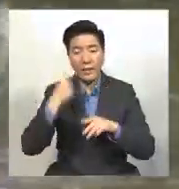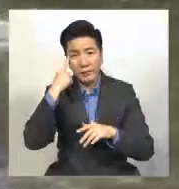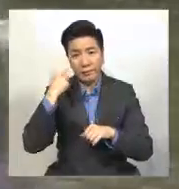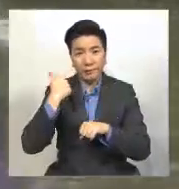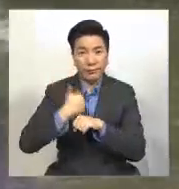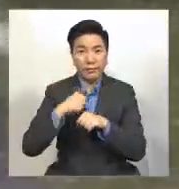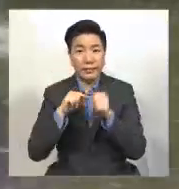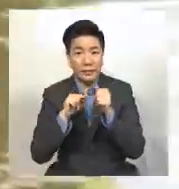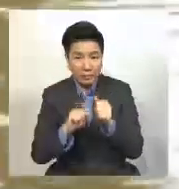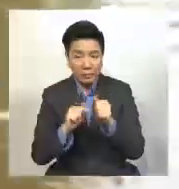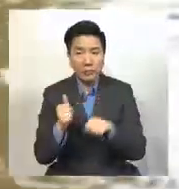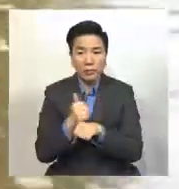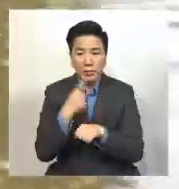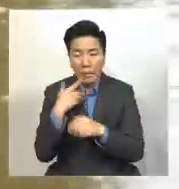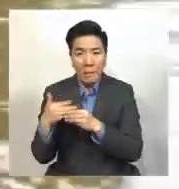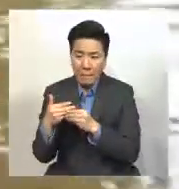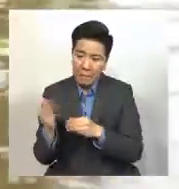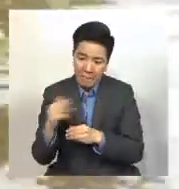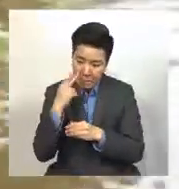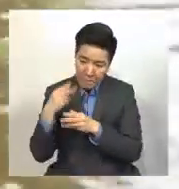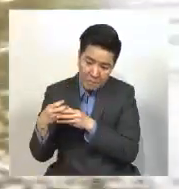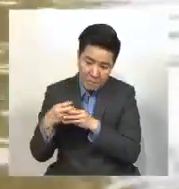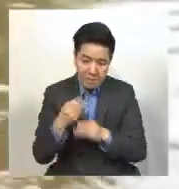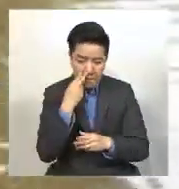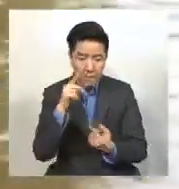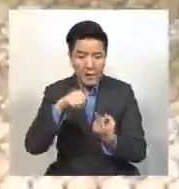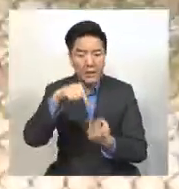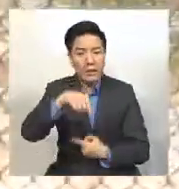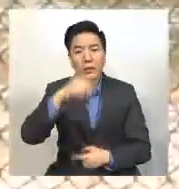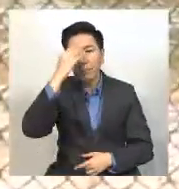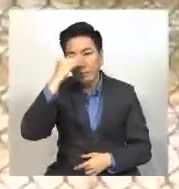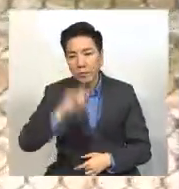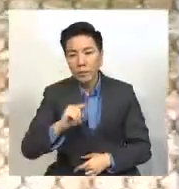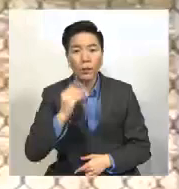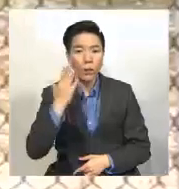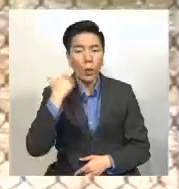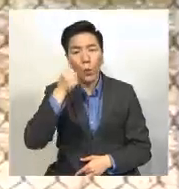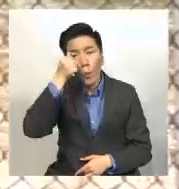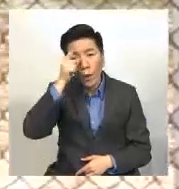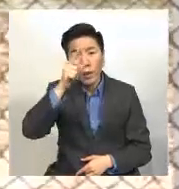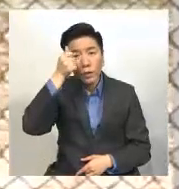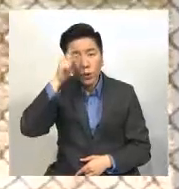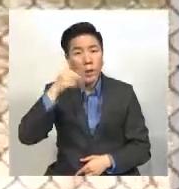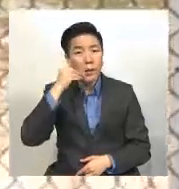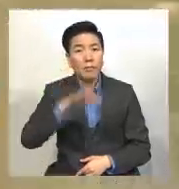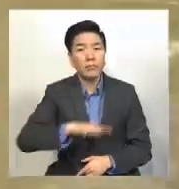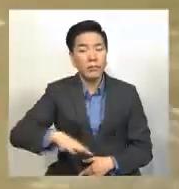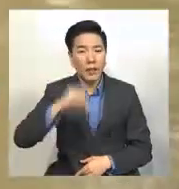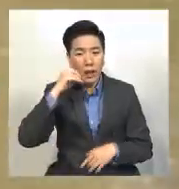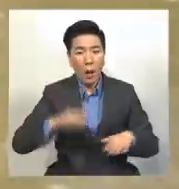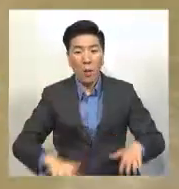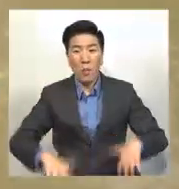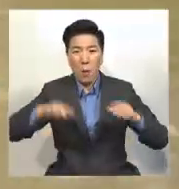เภอหัวตะพานนายวิรัติกฤตกระจรก็ได้พาเรามาที่นี่เพราะว่าก่อนหน้านั้น 2-3 วันนะครับหมู่บ้านแห่งนี้เนี่ยถูกน้ำท่วม